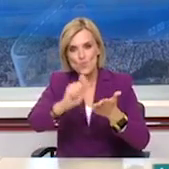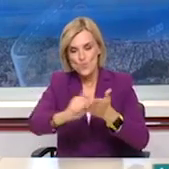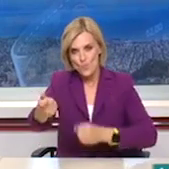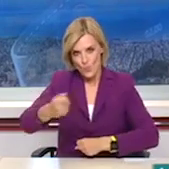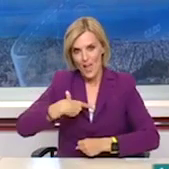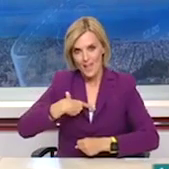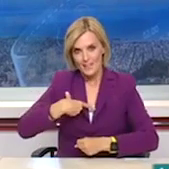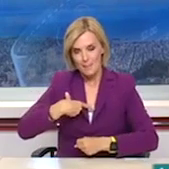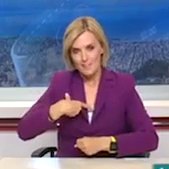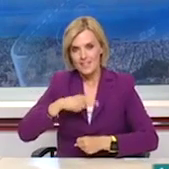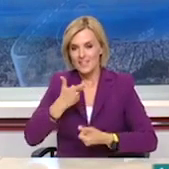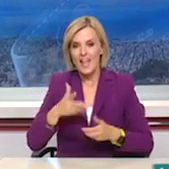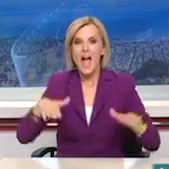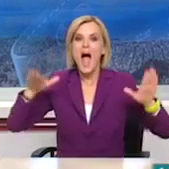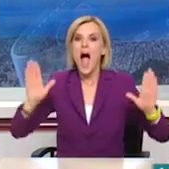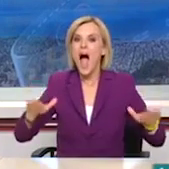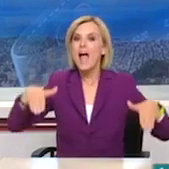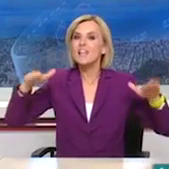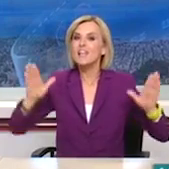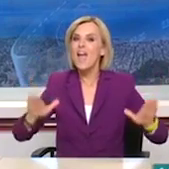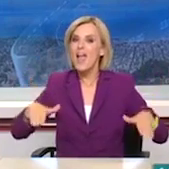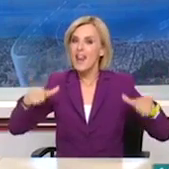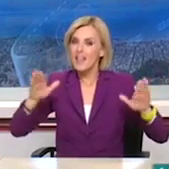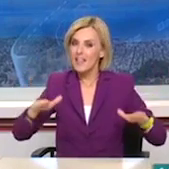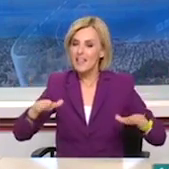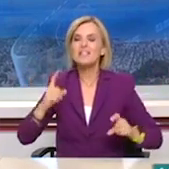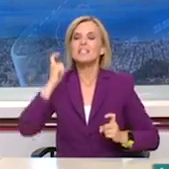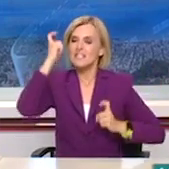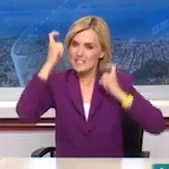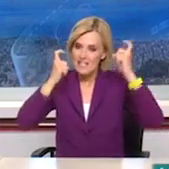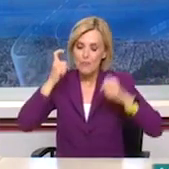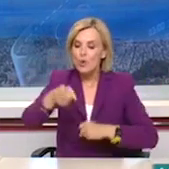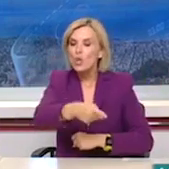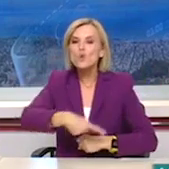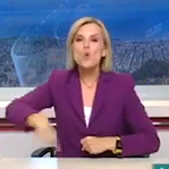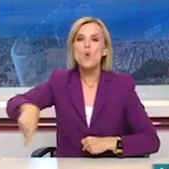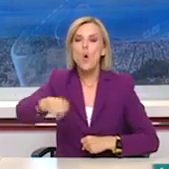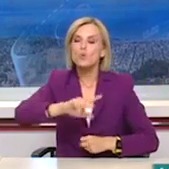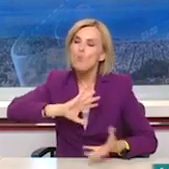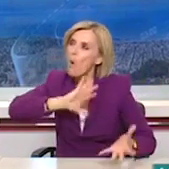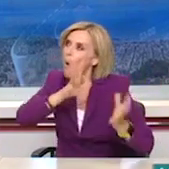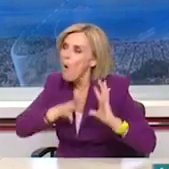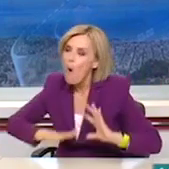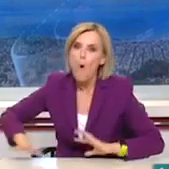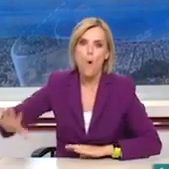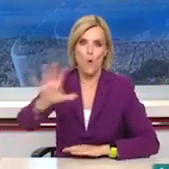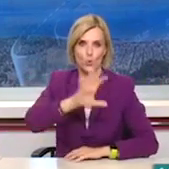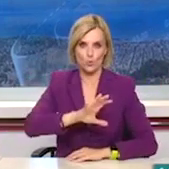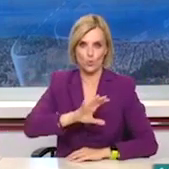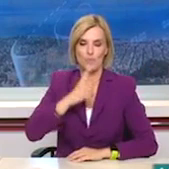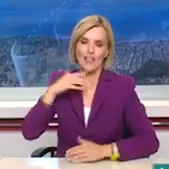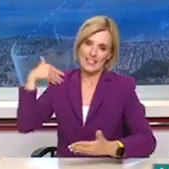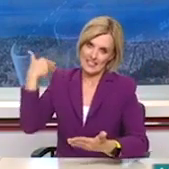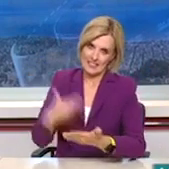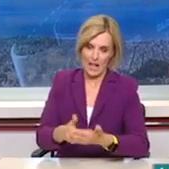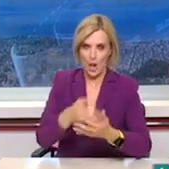εμήνυσαν πως οι άγγελοι στη γη από το δικό τους μετερίζει μας σκέπτονται. Όχι εμένα, όλους μας. Θα ήθελα να τελειώσω αυτή την